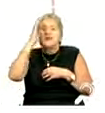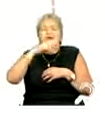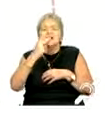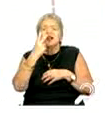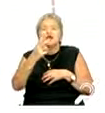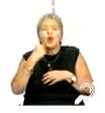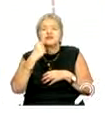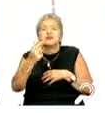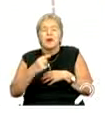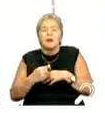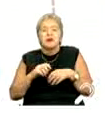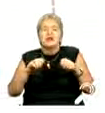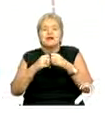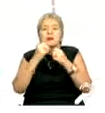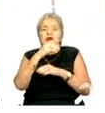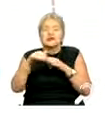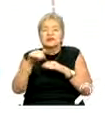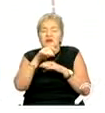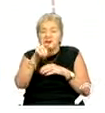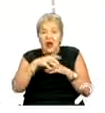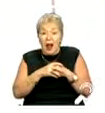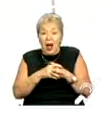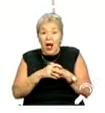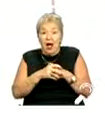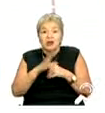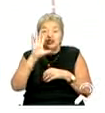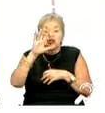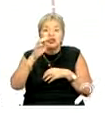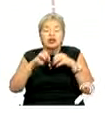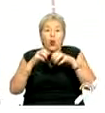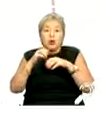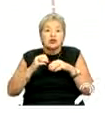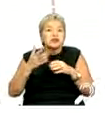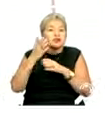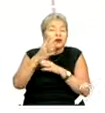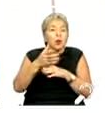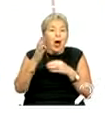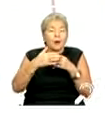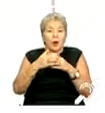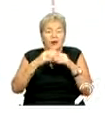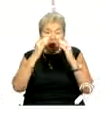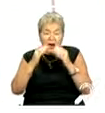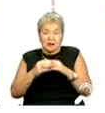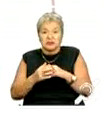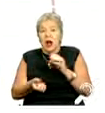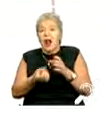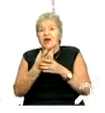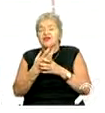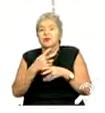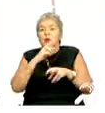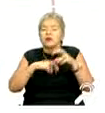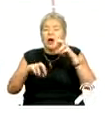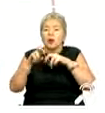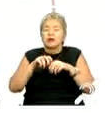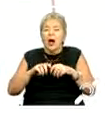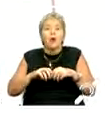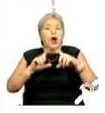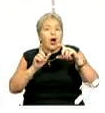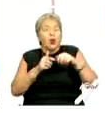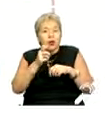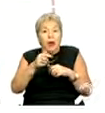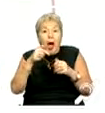din comuna Telega, unde cinci urși dau târcu ale gospodăriilor. Dacă la început s-au mulțumit cu ce găseau în tomberoane, acum au început să